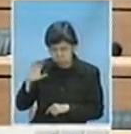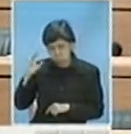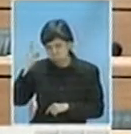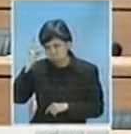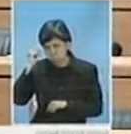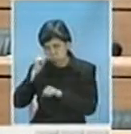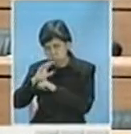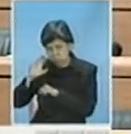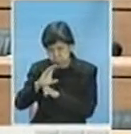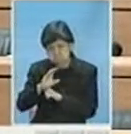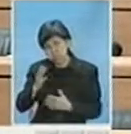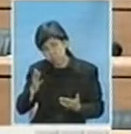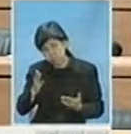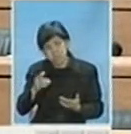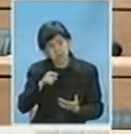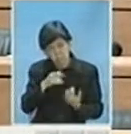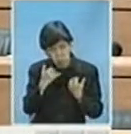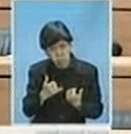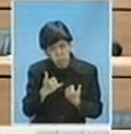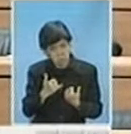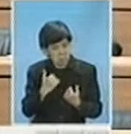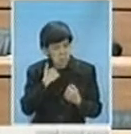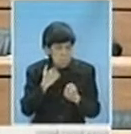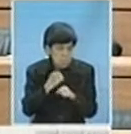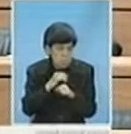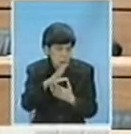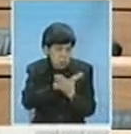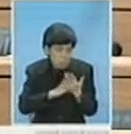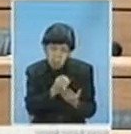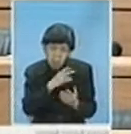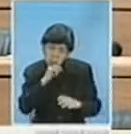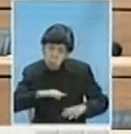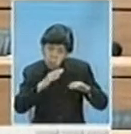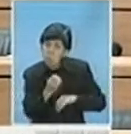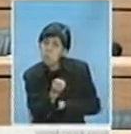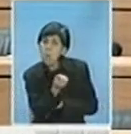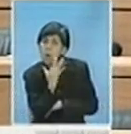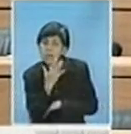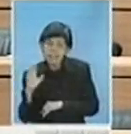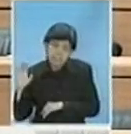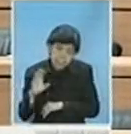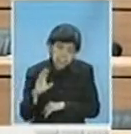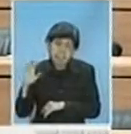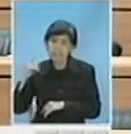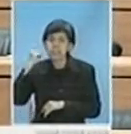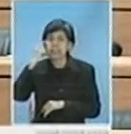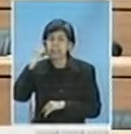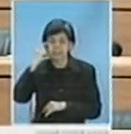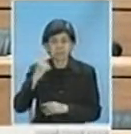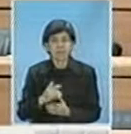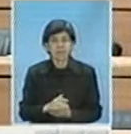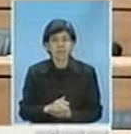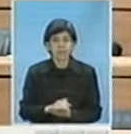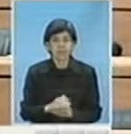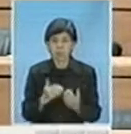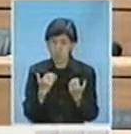ามารถตอบกับผู้ถือหุ้นได้ว่าวันนี้ไม่มีหลักประกันจากประเทศไทยเลยว่าน้ำจะไม่ท่วมอีกประการต่อมา